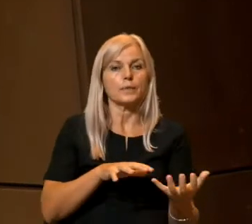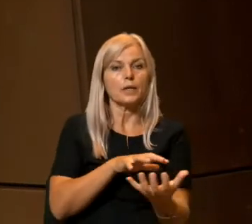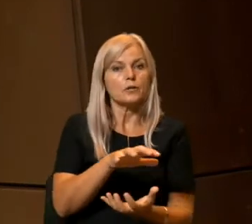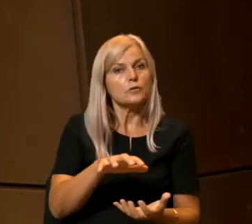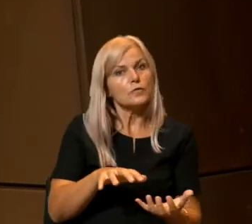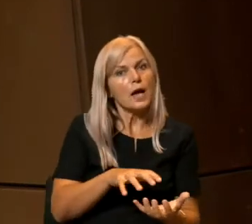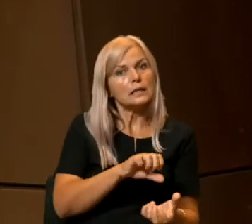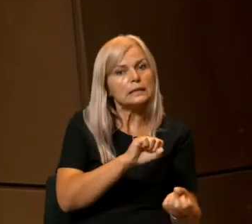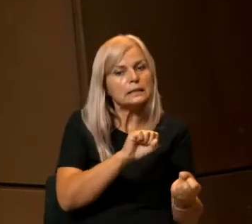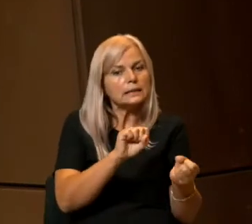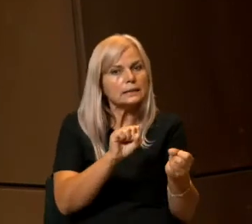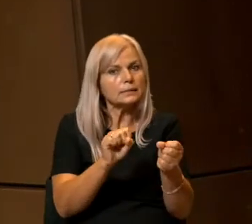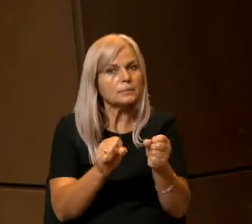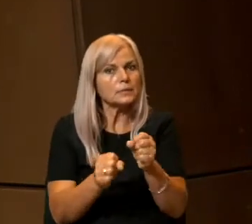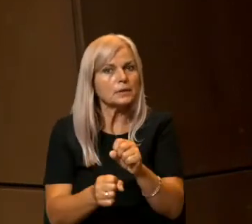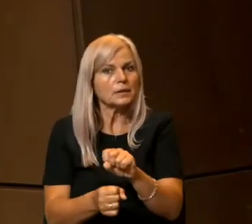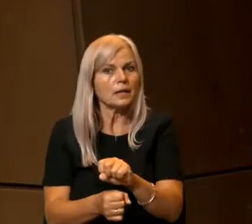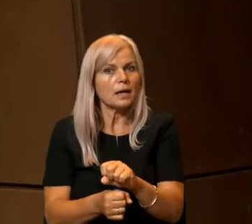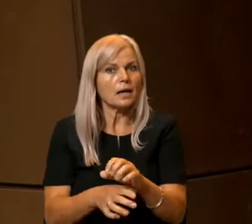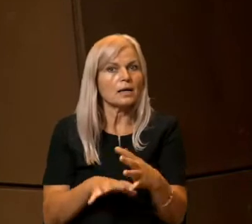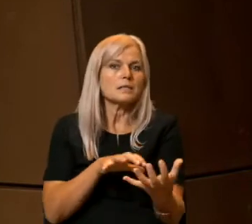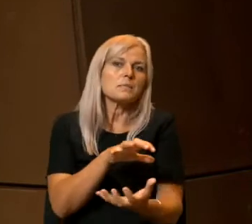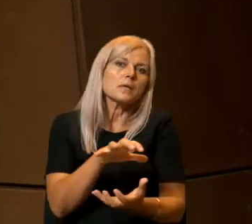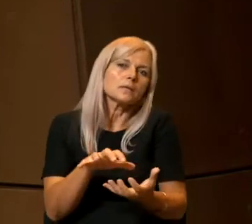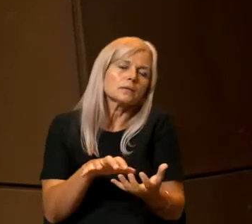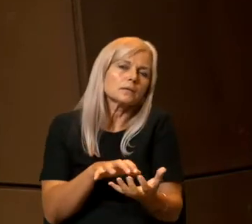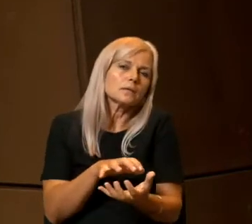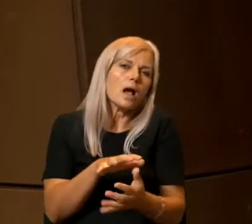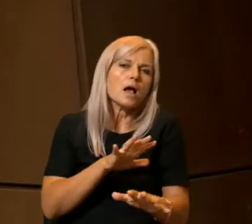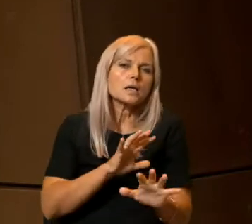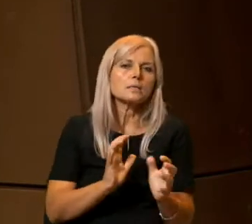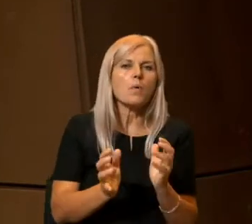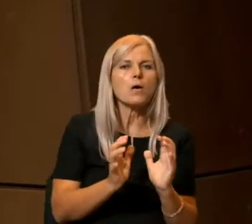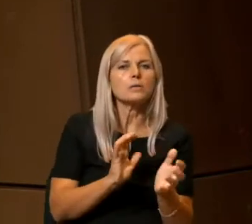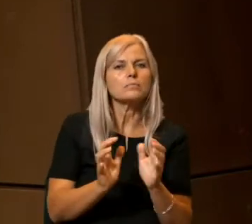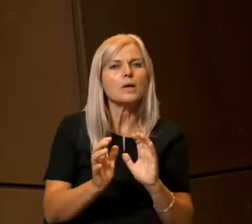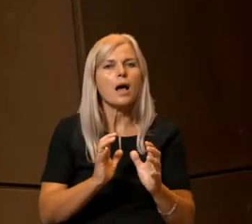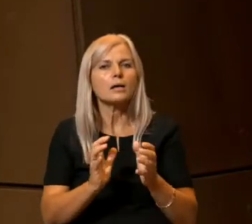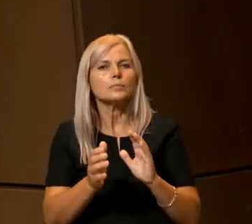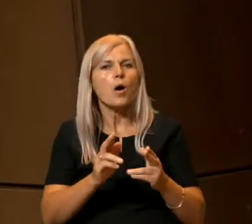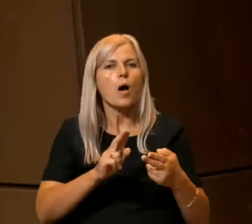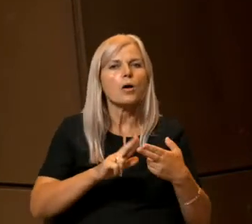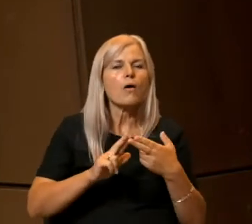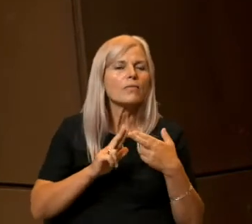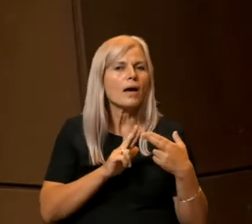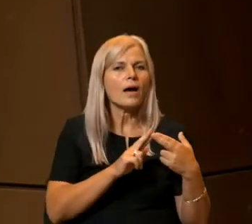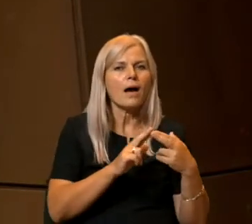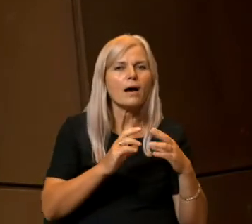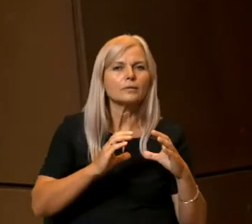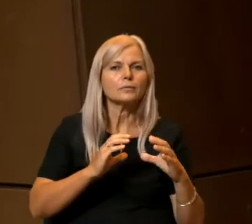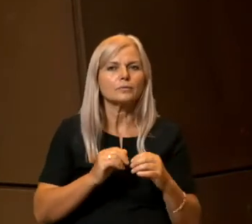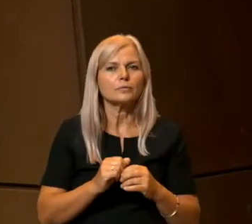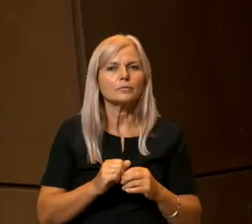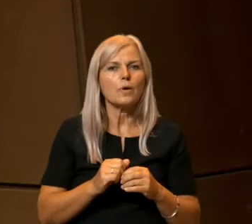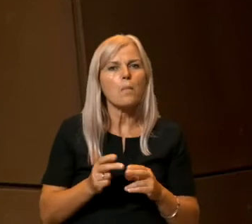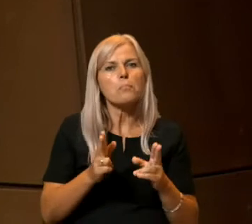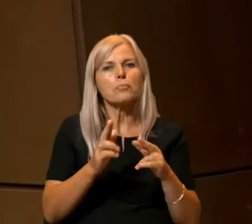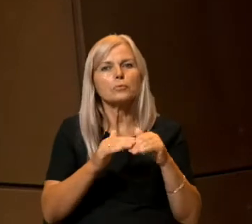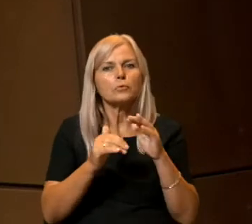zmienia. Zmieniają się sposoby tworzenia relacji i to w sposób